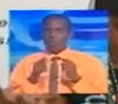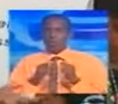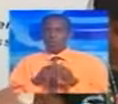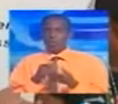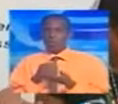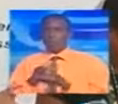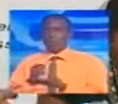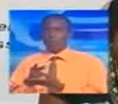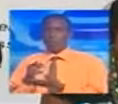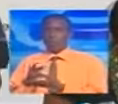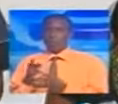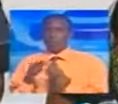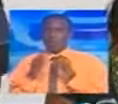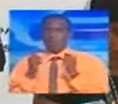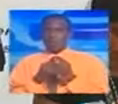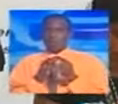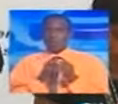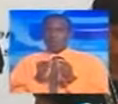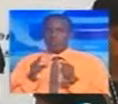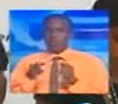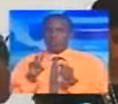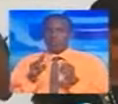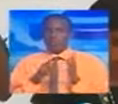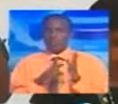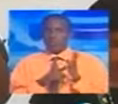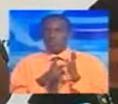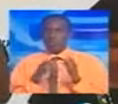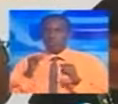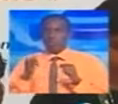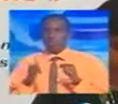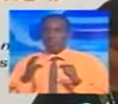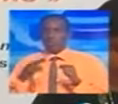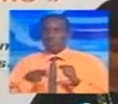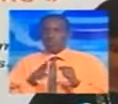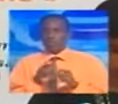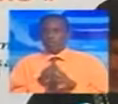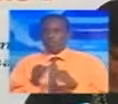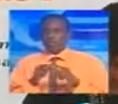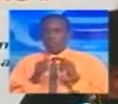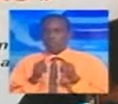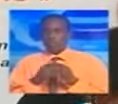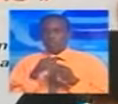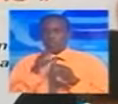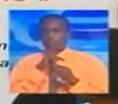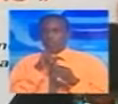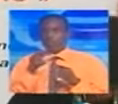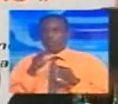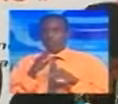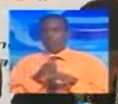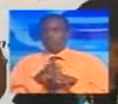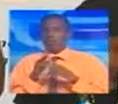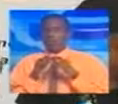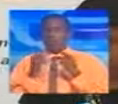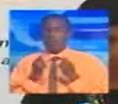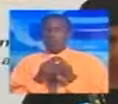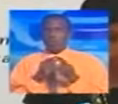fonds documentaire est constitué donc de quelques 2600 ouvrages et des documentaires audiovisuels offerts donc par la maison